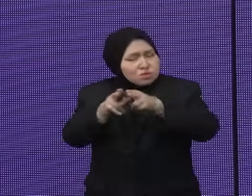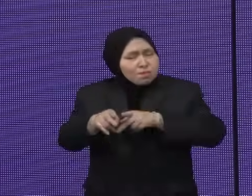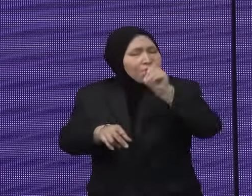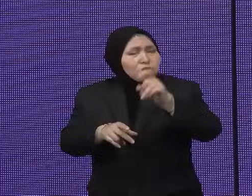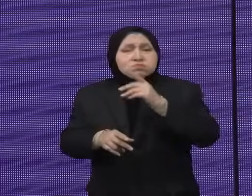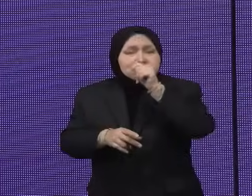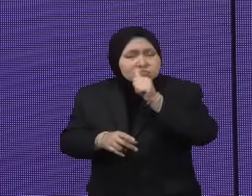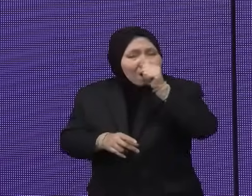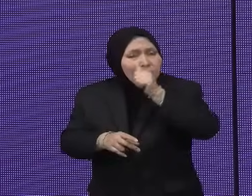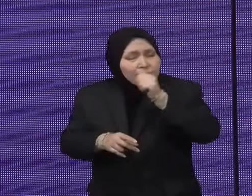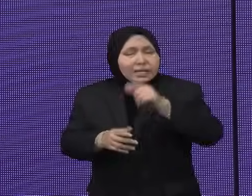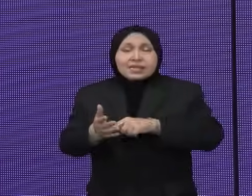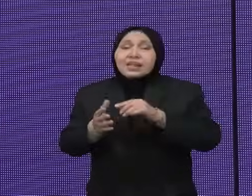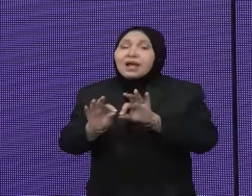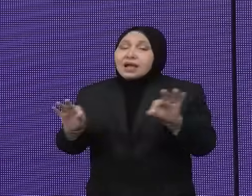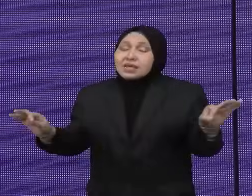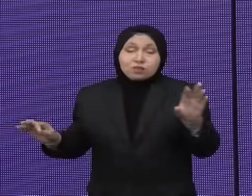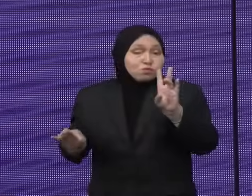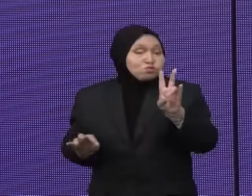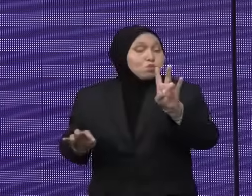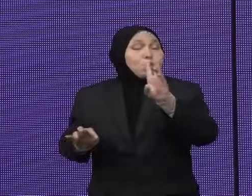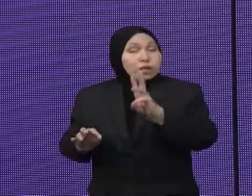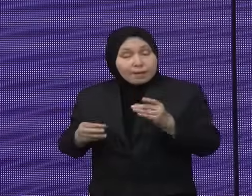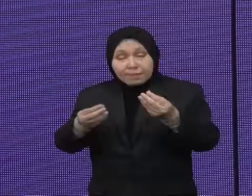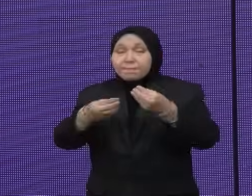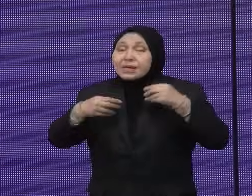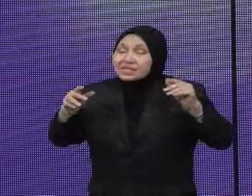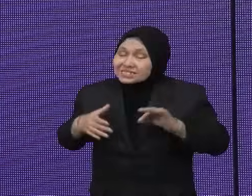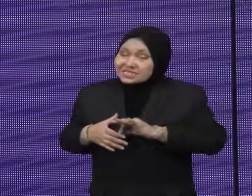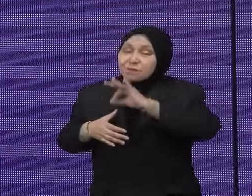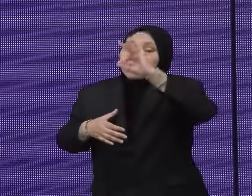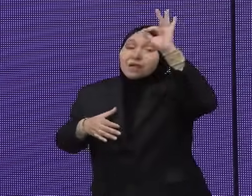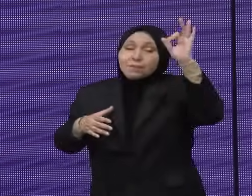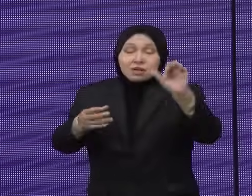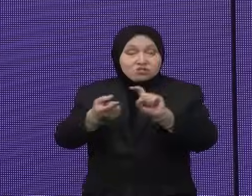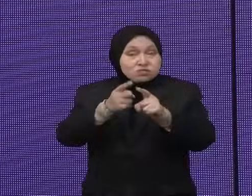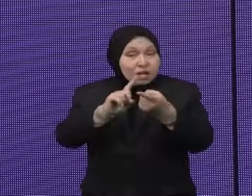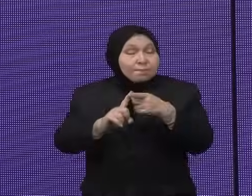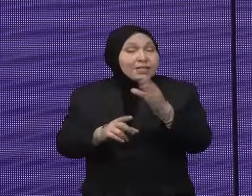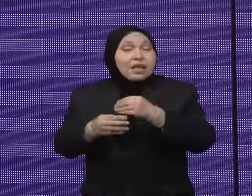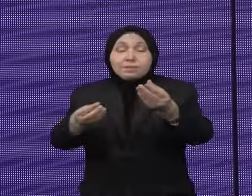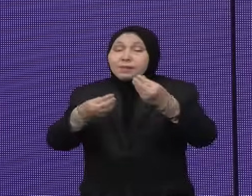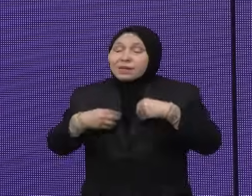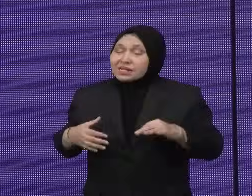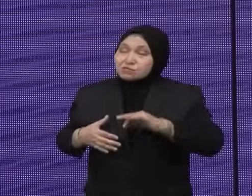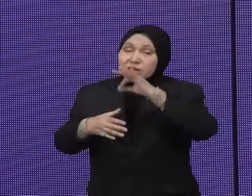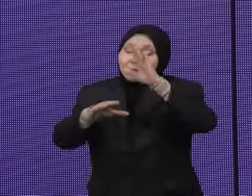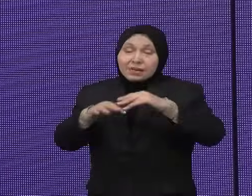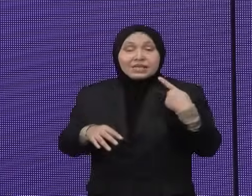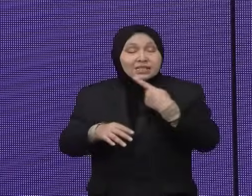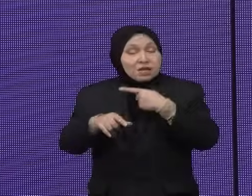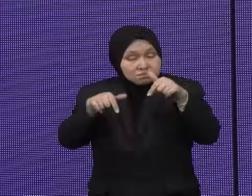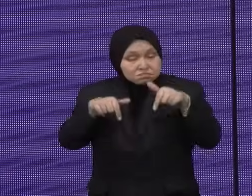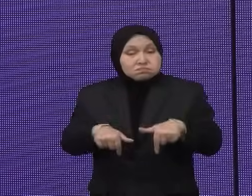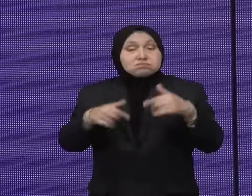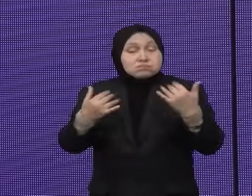bersabar. Dan inilah ayat 76 yang memberi semangat kepada para sahabat dan memberi semangat kepada kita pada waktu ini.